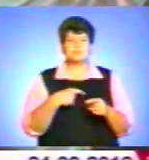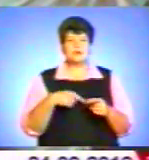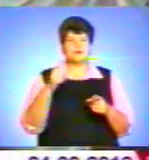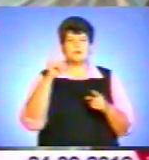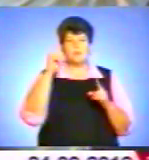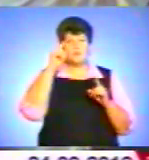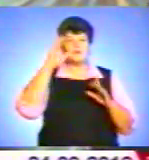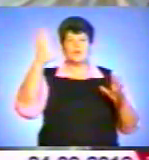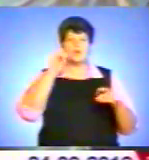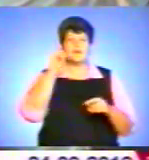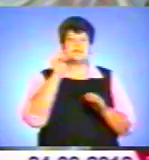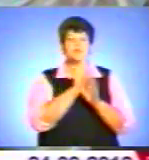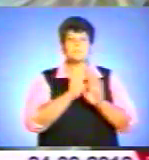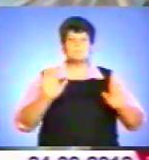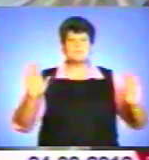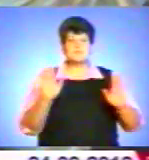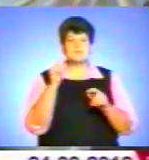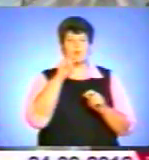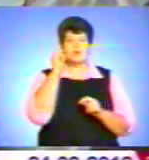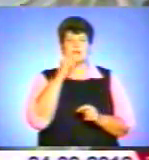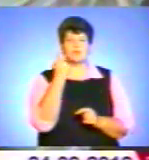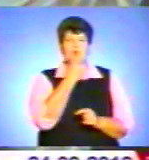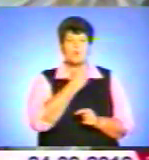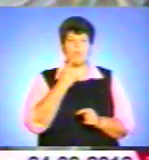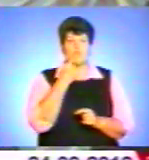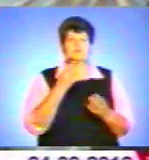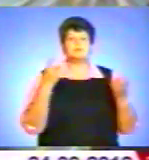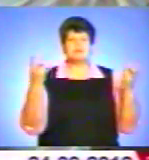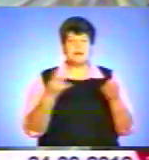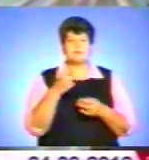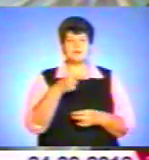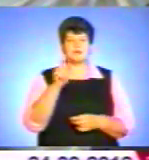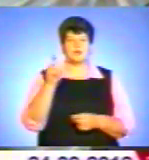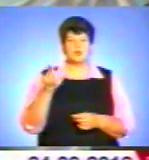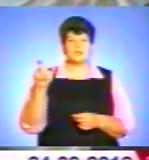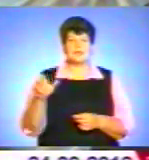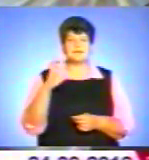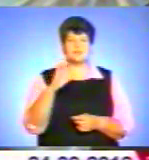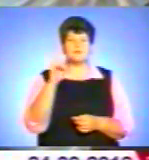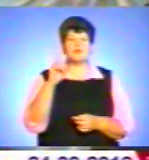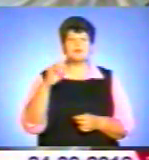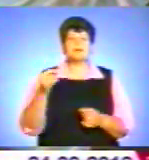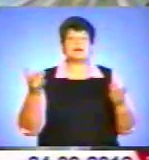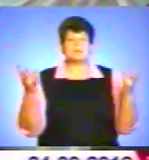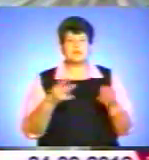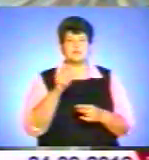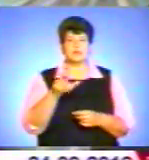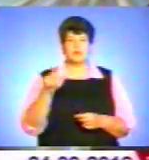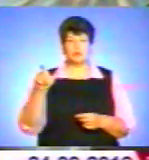популяризації української пісні та української мови. Нам треба таких людей, як Соломія Крушельницька, нам треба таких людей,